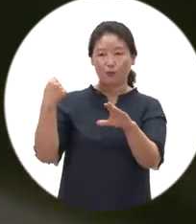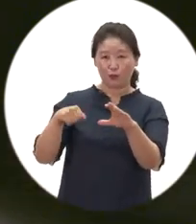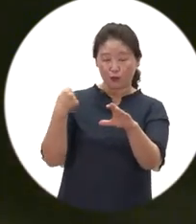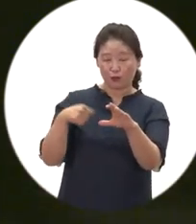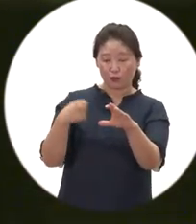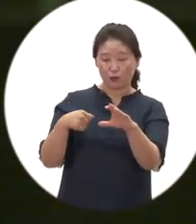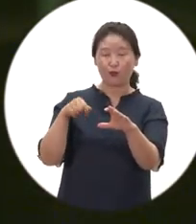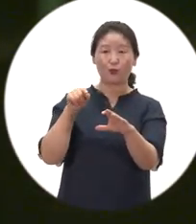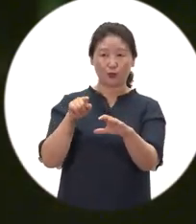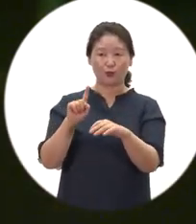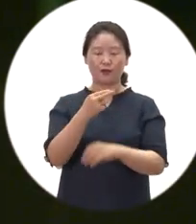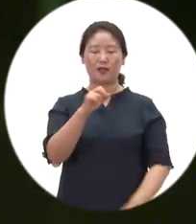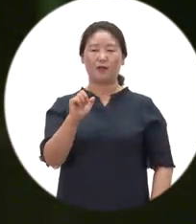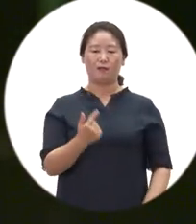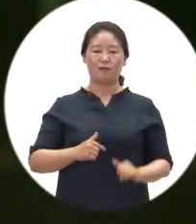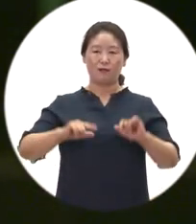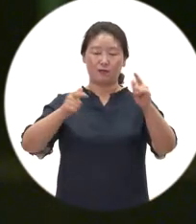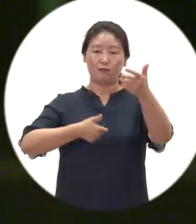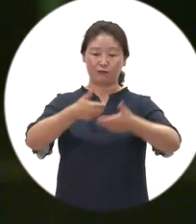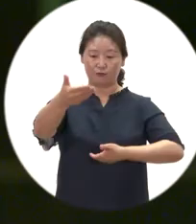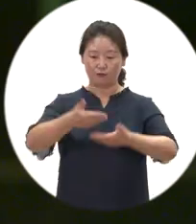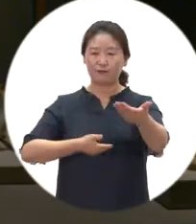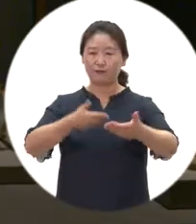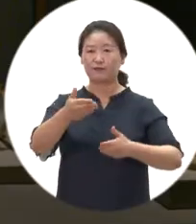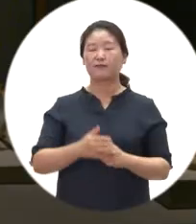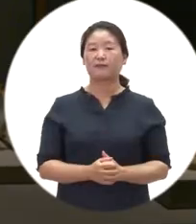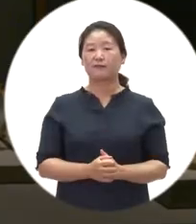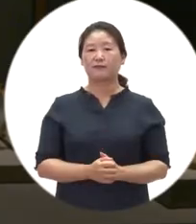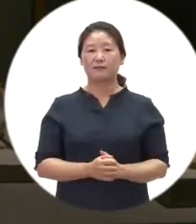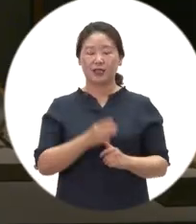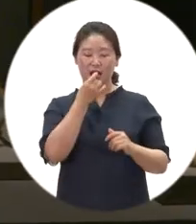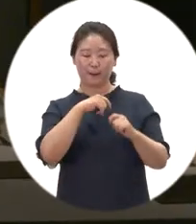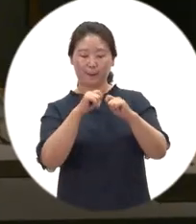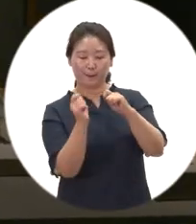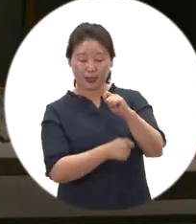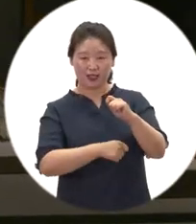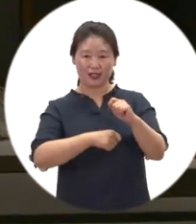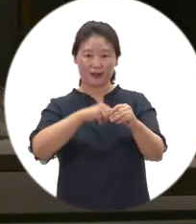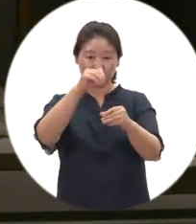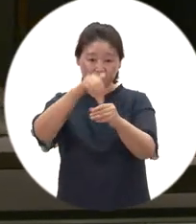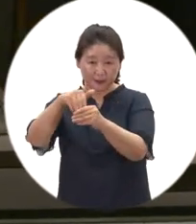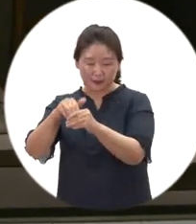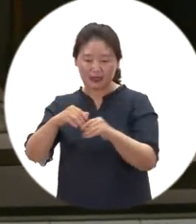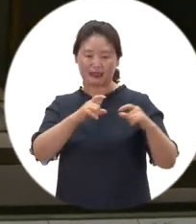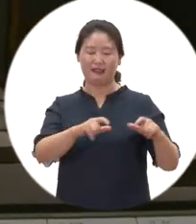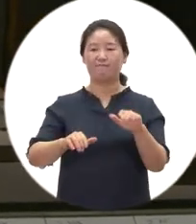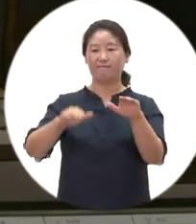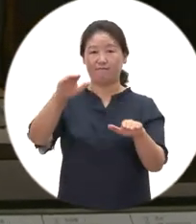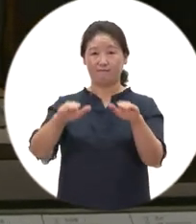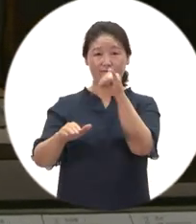쳤는데요. 이러한 부채는 단오날 주고받았습니다. 모내기는 모를 심는 일로 지역에 따라 차이가